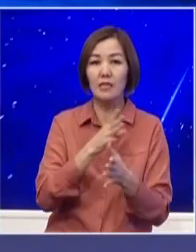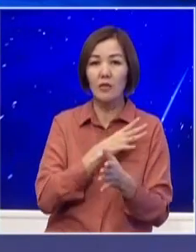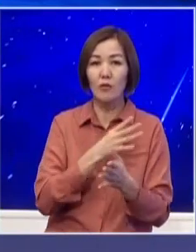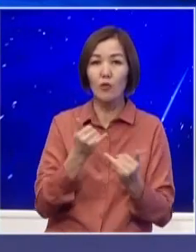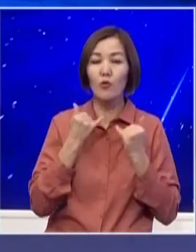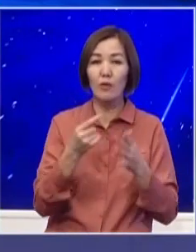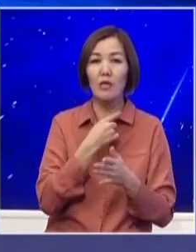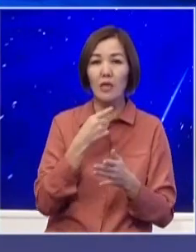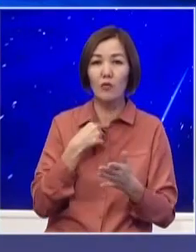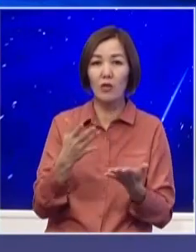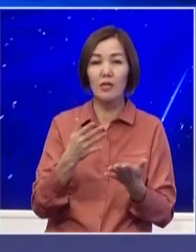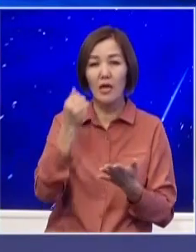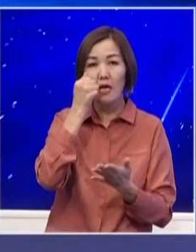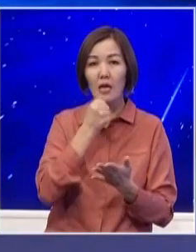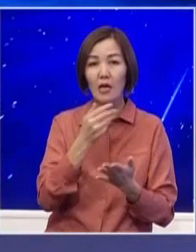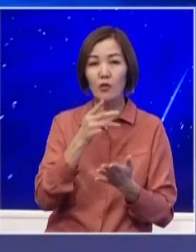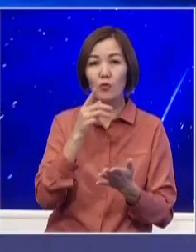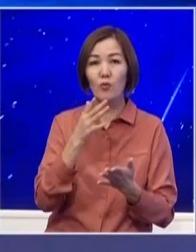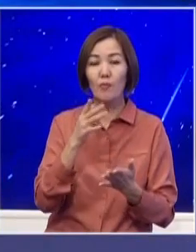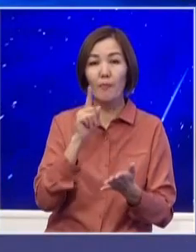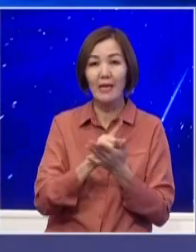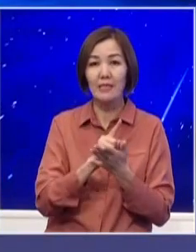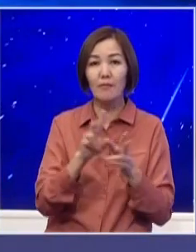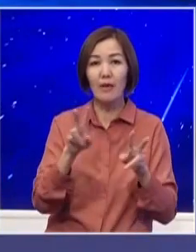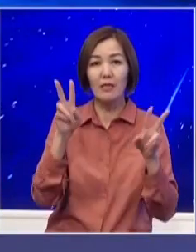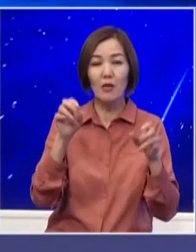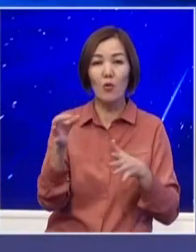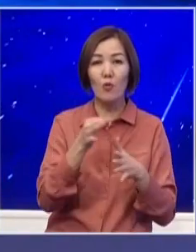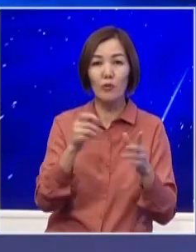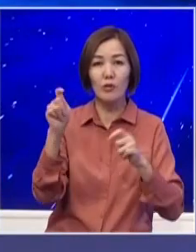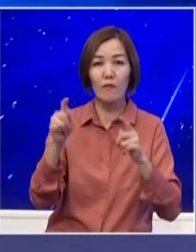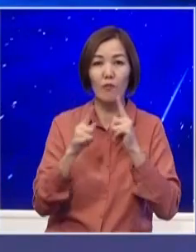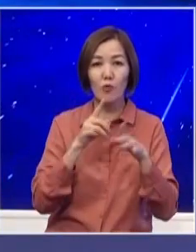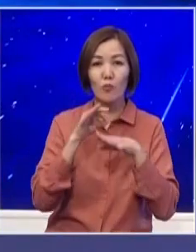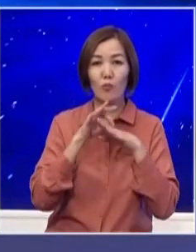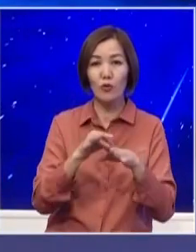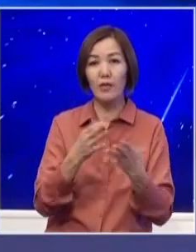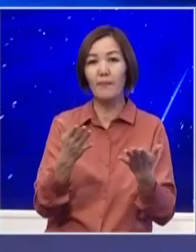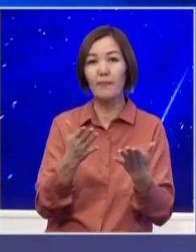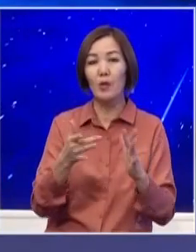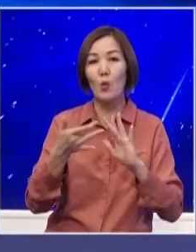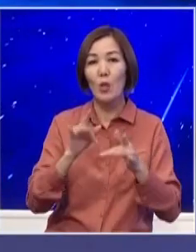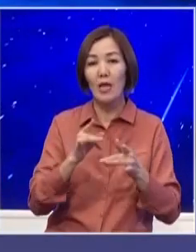өтті. Құрметіне Талдықорғанда алғыс айту парызым атты облыстық форум өтті. Жиналғандар